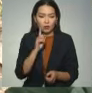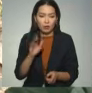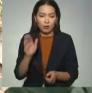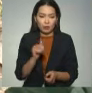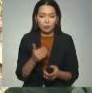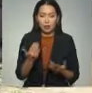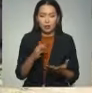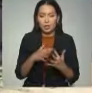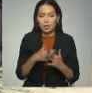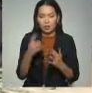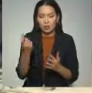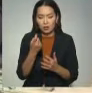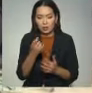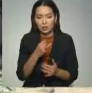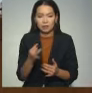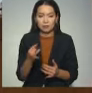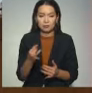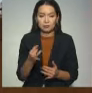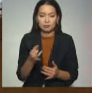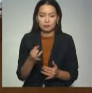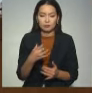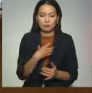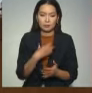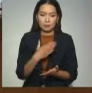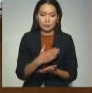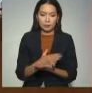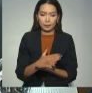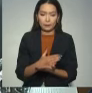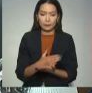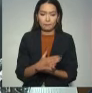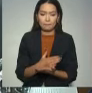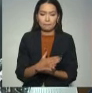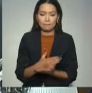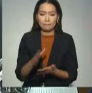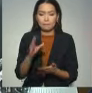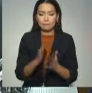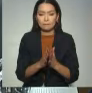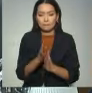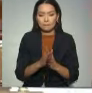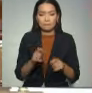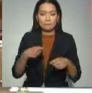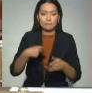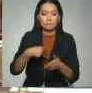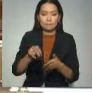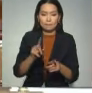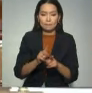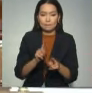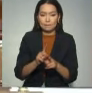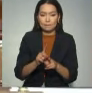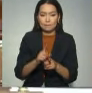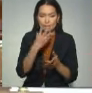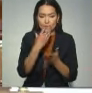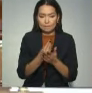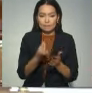особенно в сельском хозяйстве и недропользовании. Права вкладчиков и НПФ по передаче до 50% своих